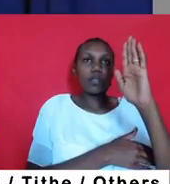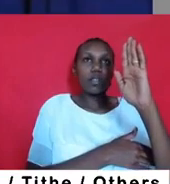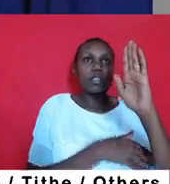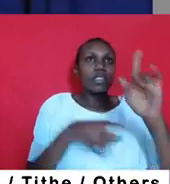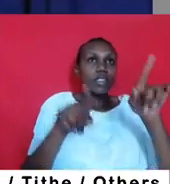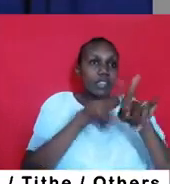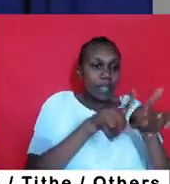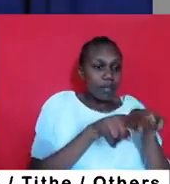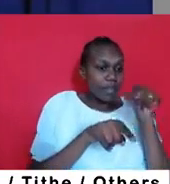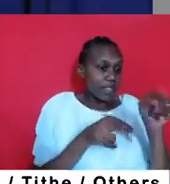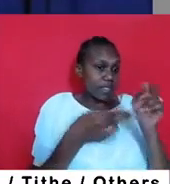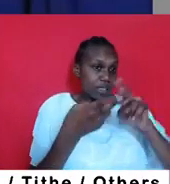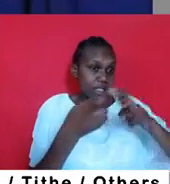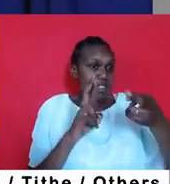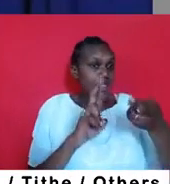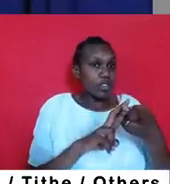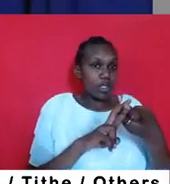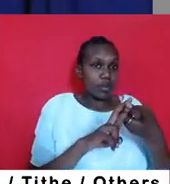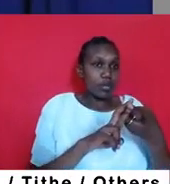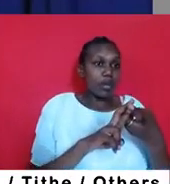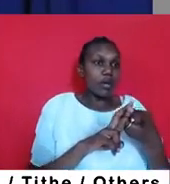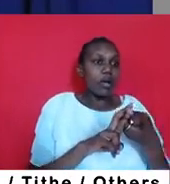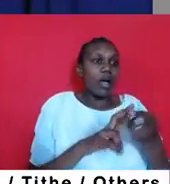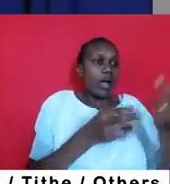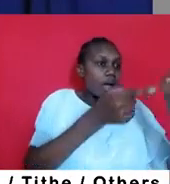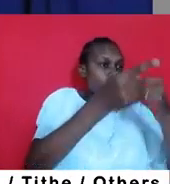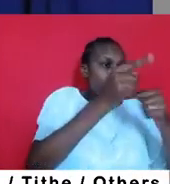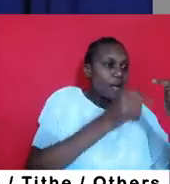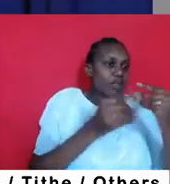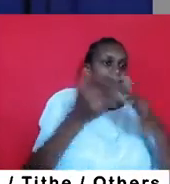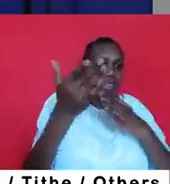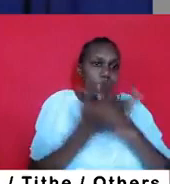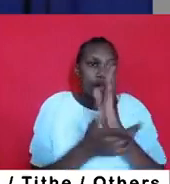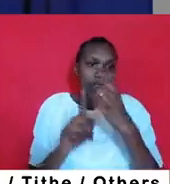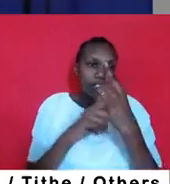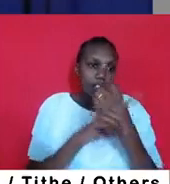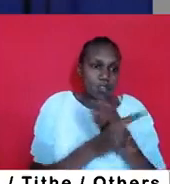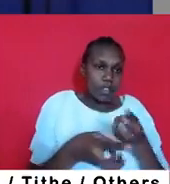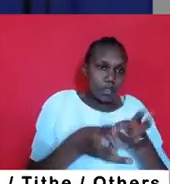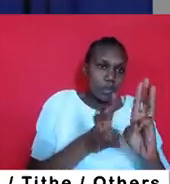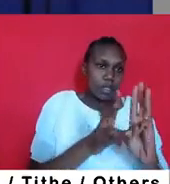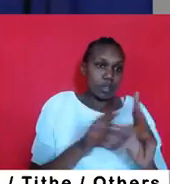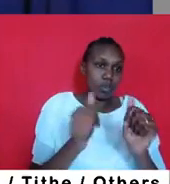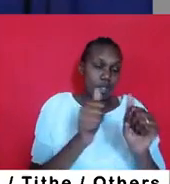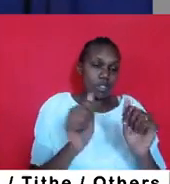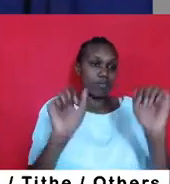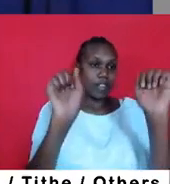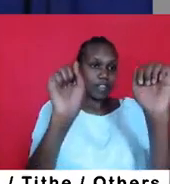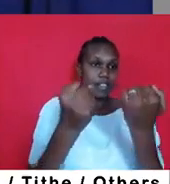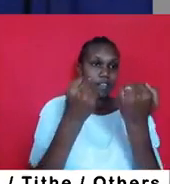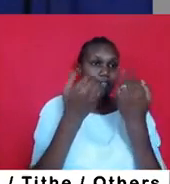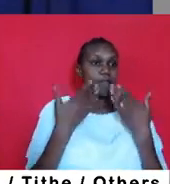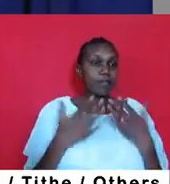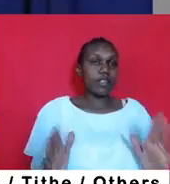Na uhusiano huu unakuja kwa njia ya wokovu.